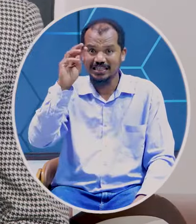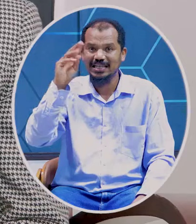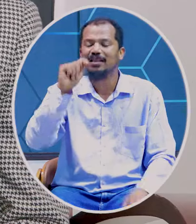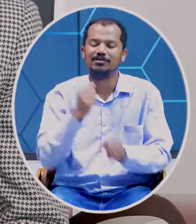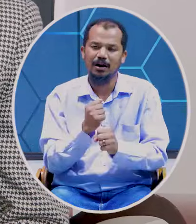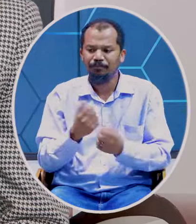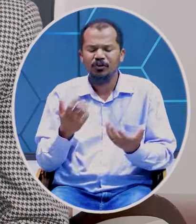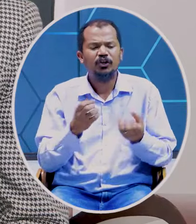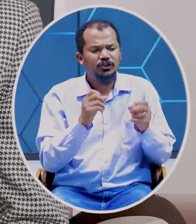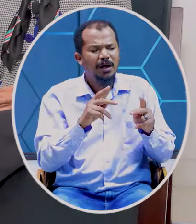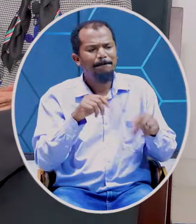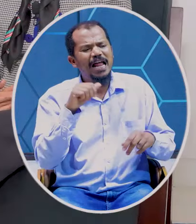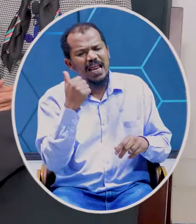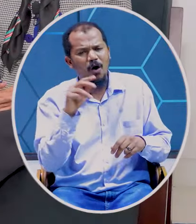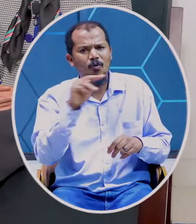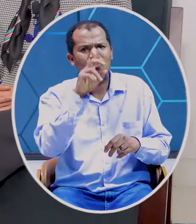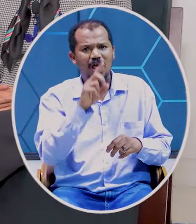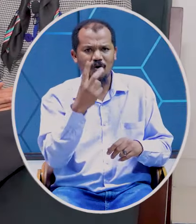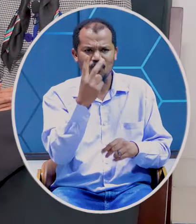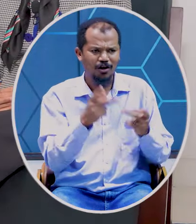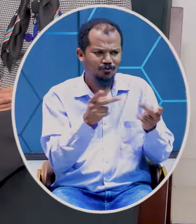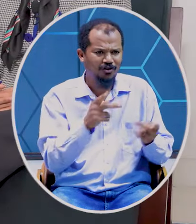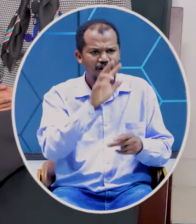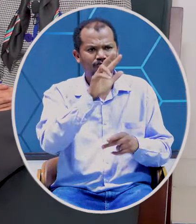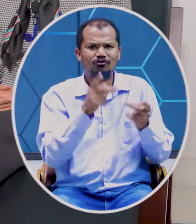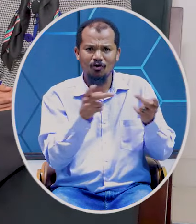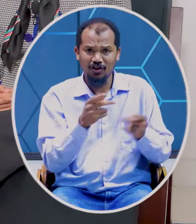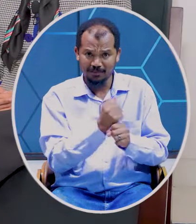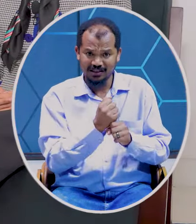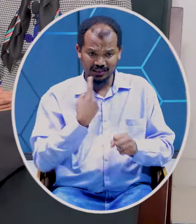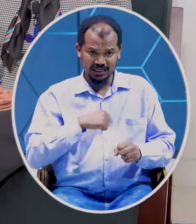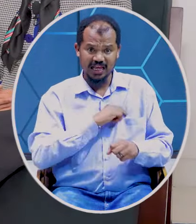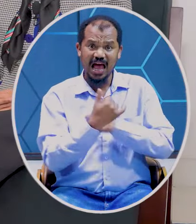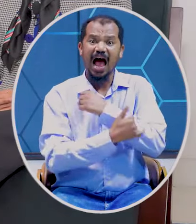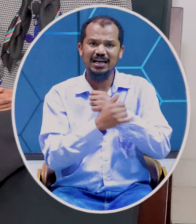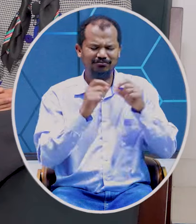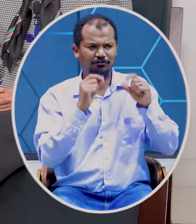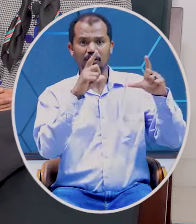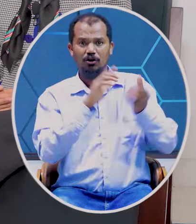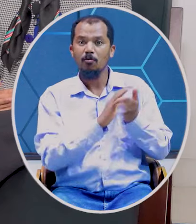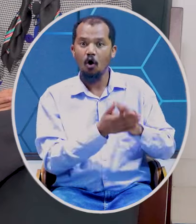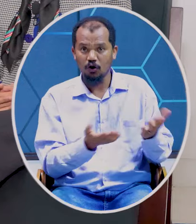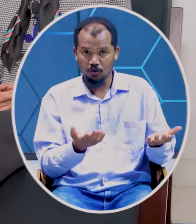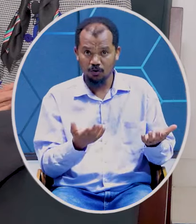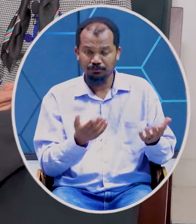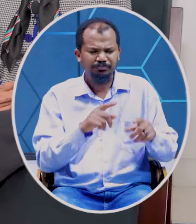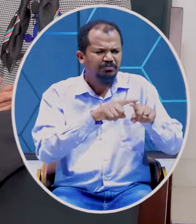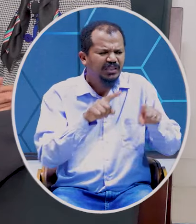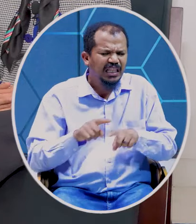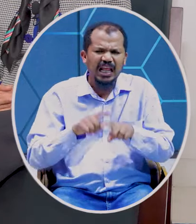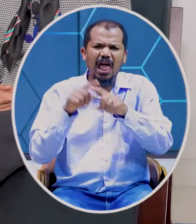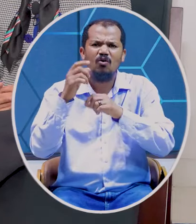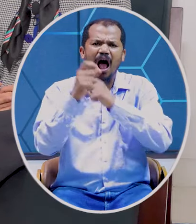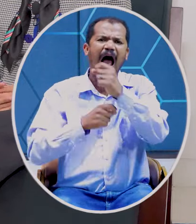ማለት ነው። በሌላው የሙያ መስክ 2 ቦታ 3 ቦታ መስራት ለእኛ ሀገር ነው እንደው ድንቅ የሚሆነው እና